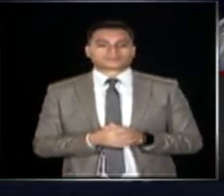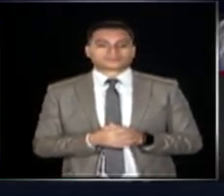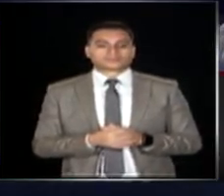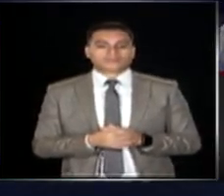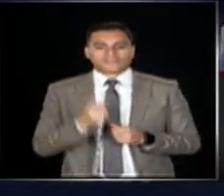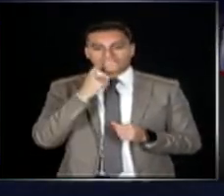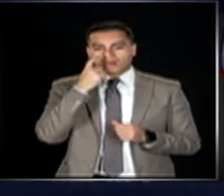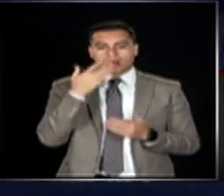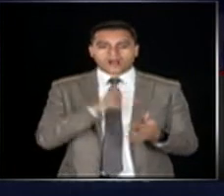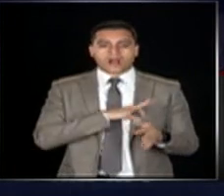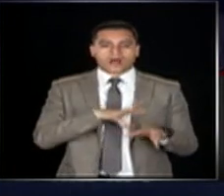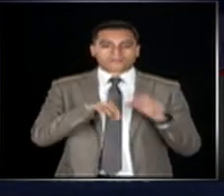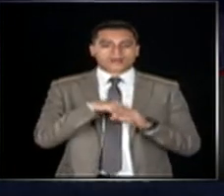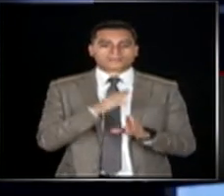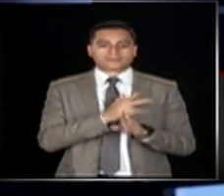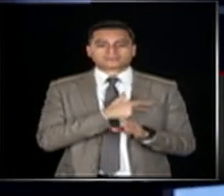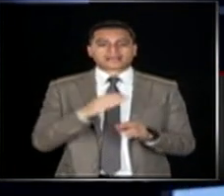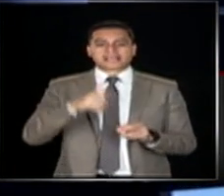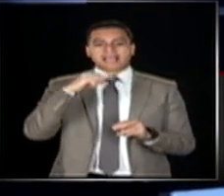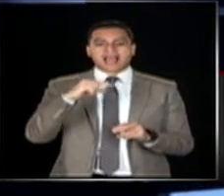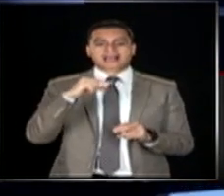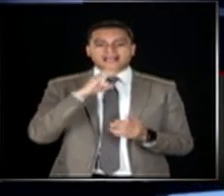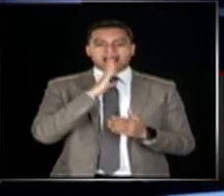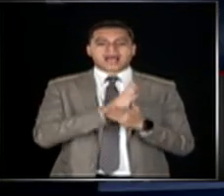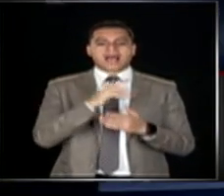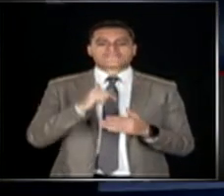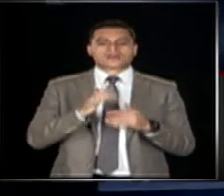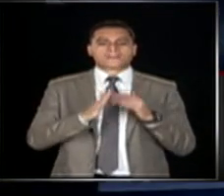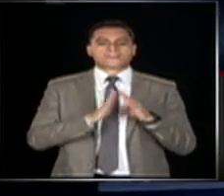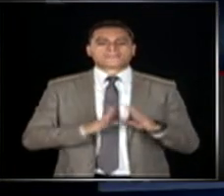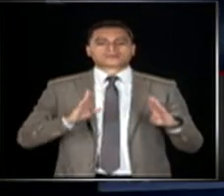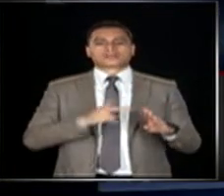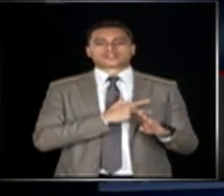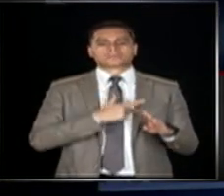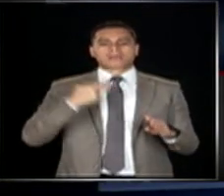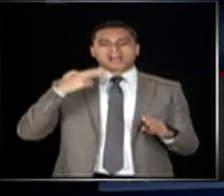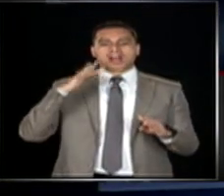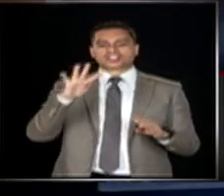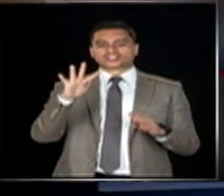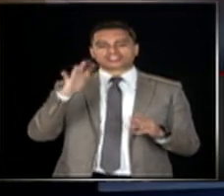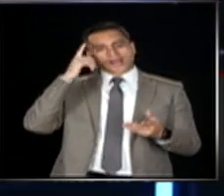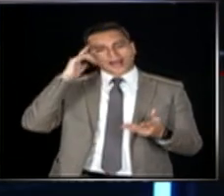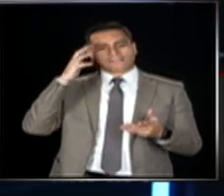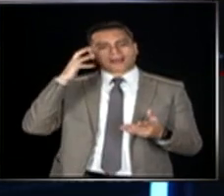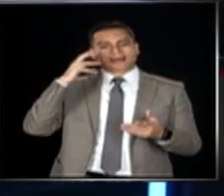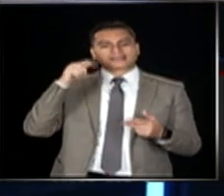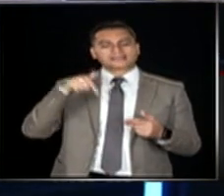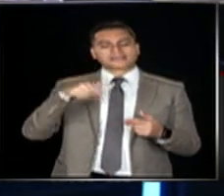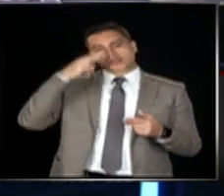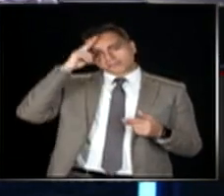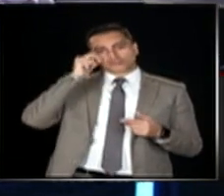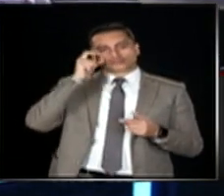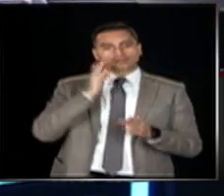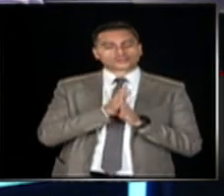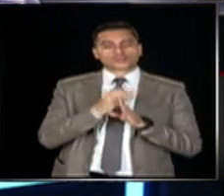فنان راحل قام بدور جاد الحق في مسرحيه عش المجانين فمن هو بطوله محمد